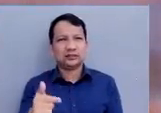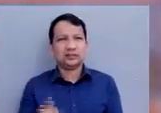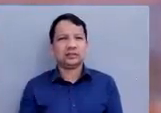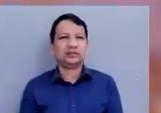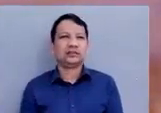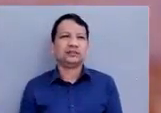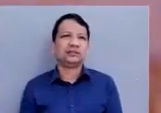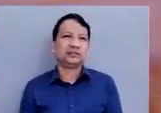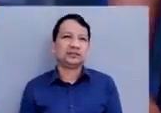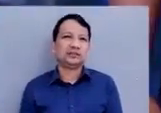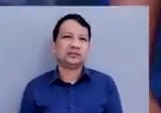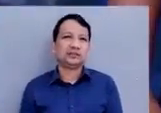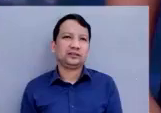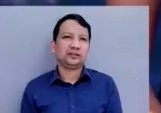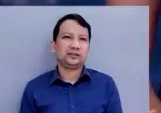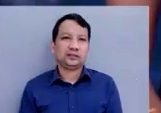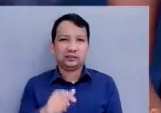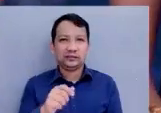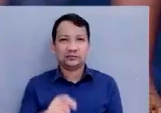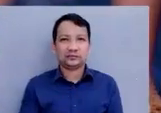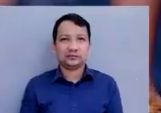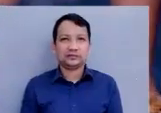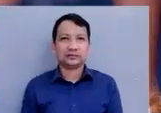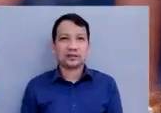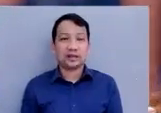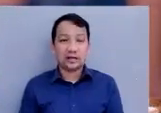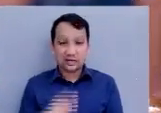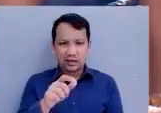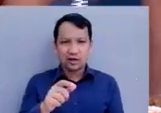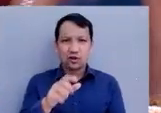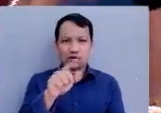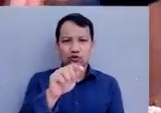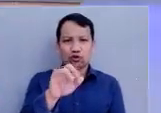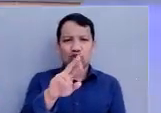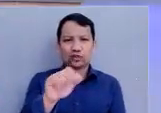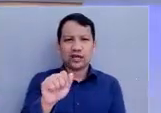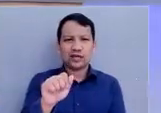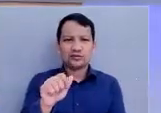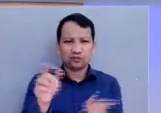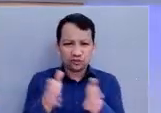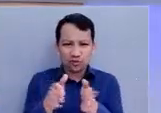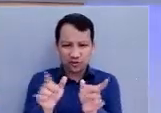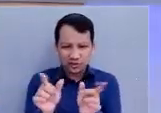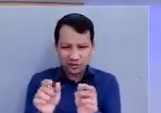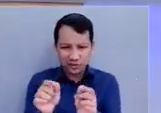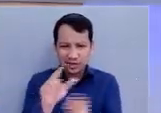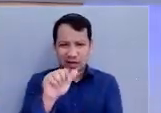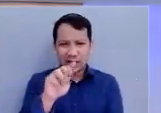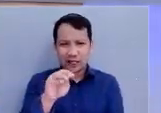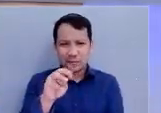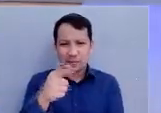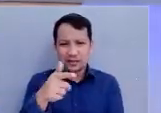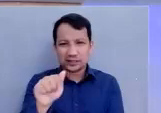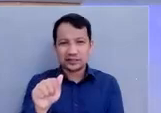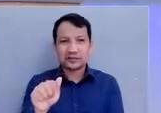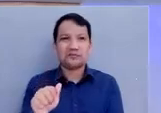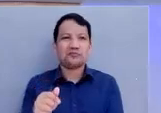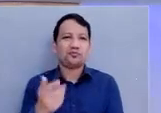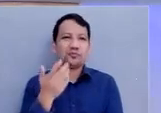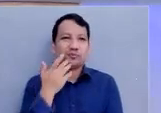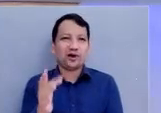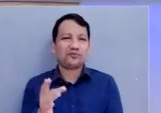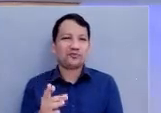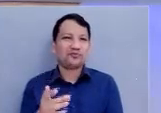alimasag sarap Naku kung Mahilig kayo sa alimasag ibang kakaibang pag-prepare yan ano ano bang paborit ikaw nga